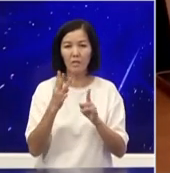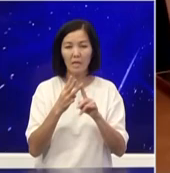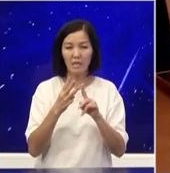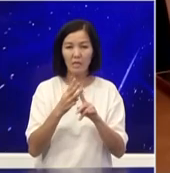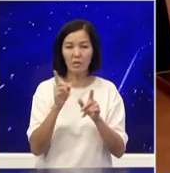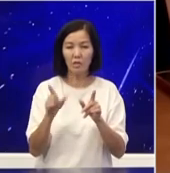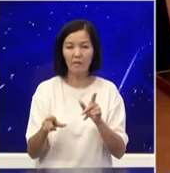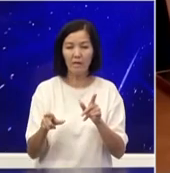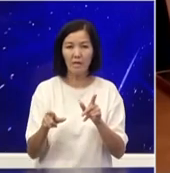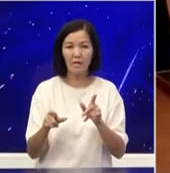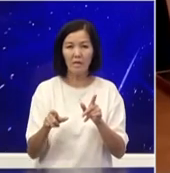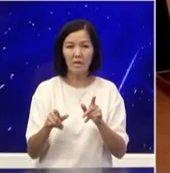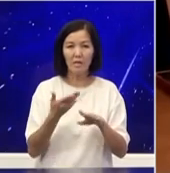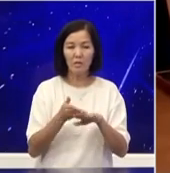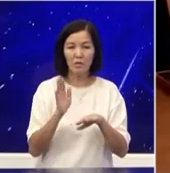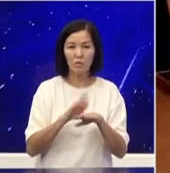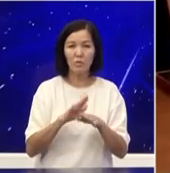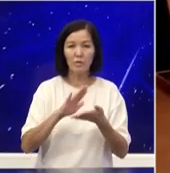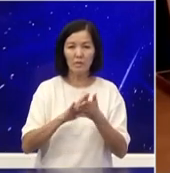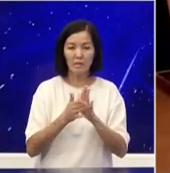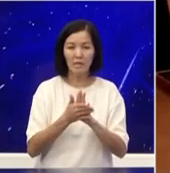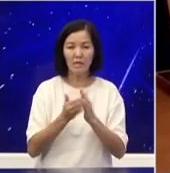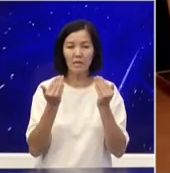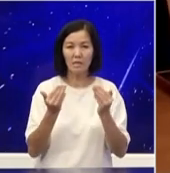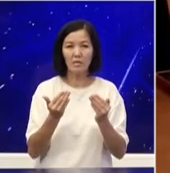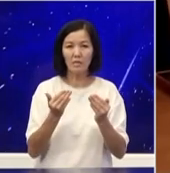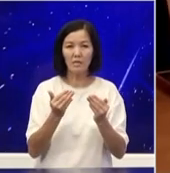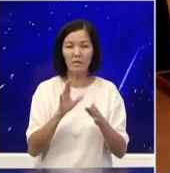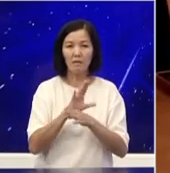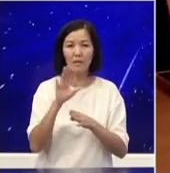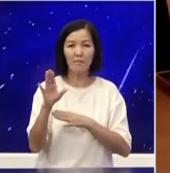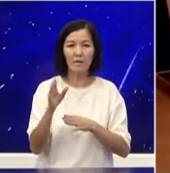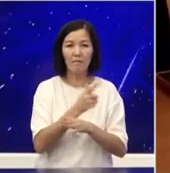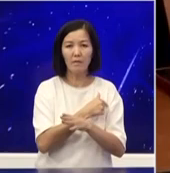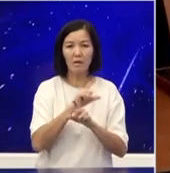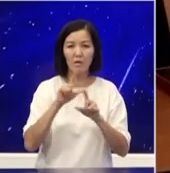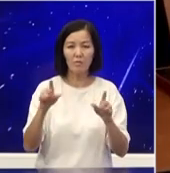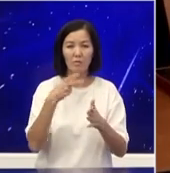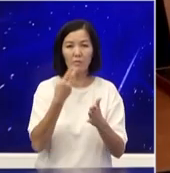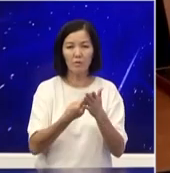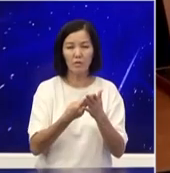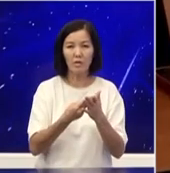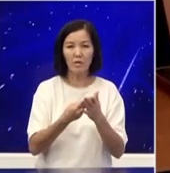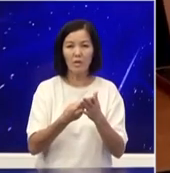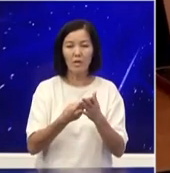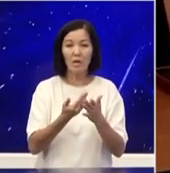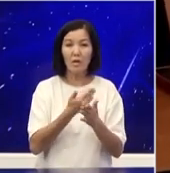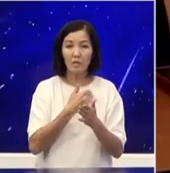человек с переломами нижних конечностей был направлен в центральную районную больницу. Хотелось бы отметить,